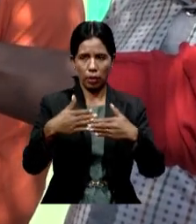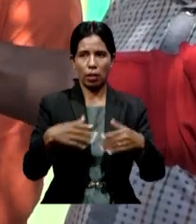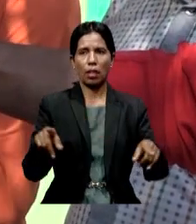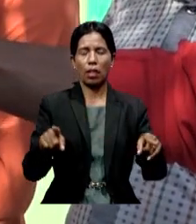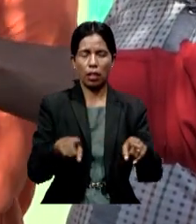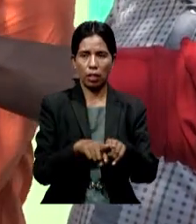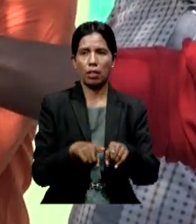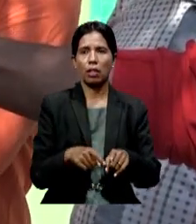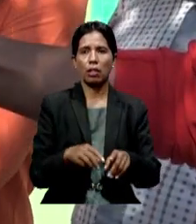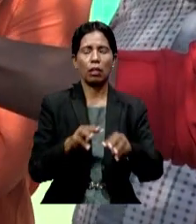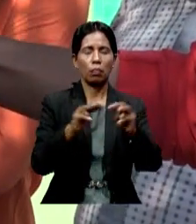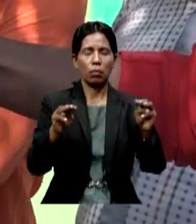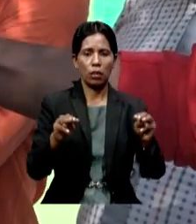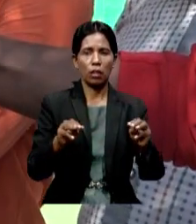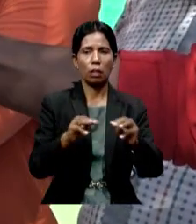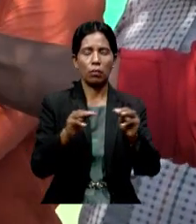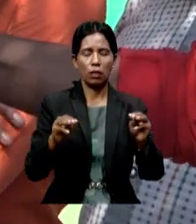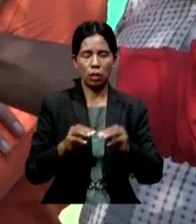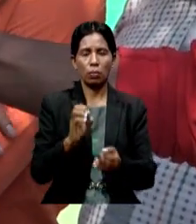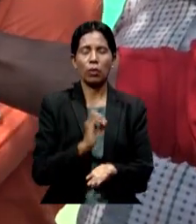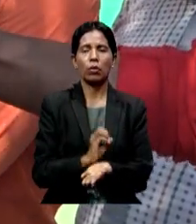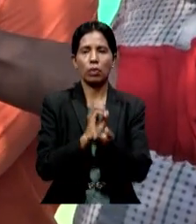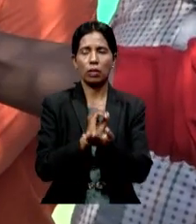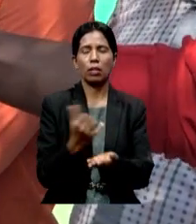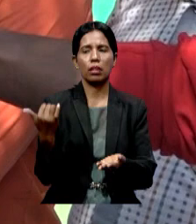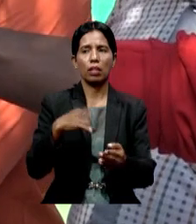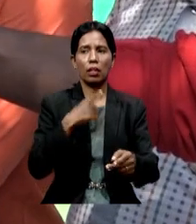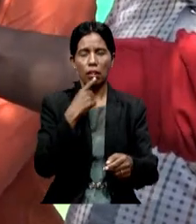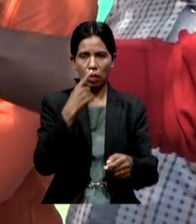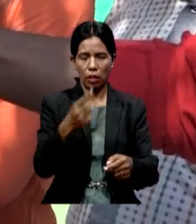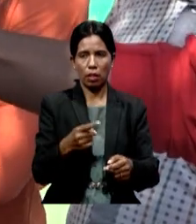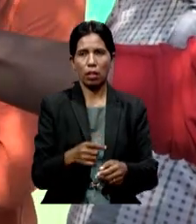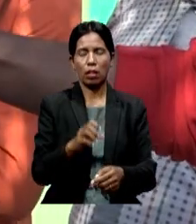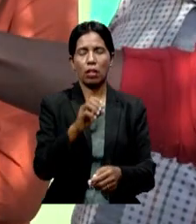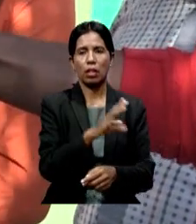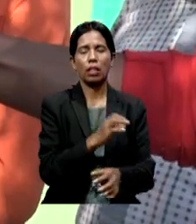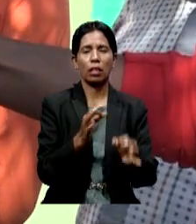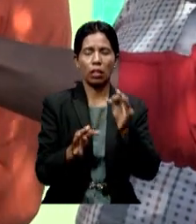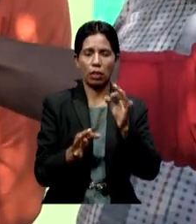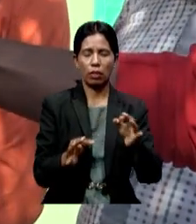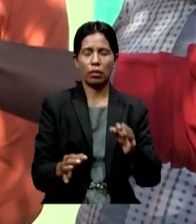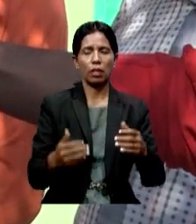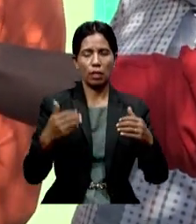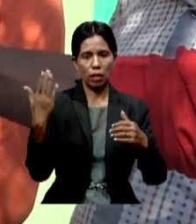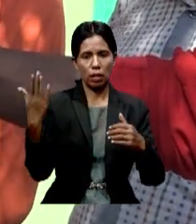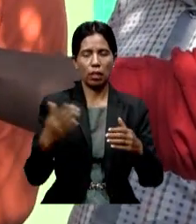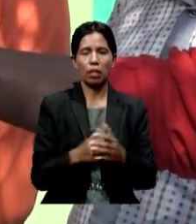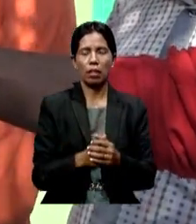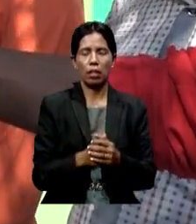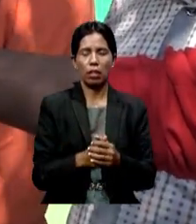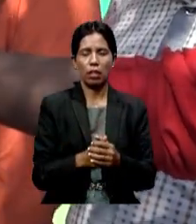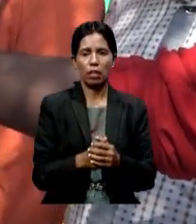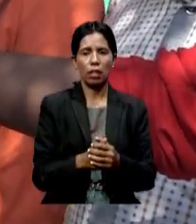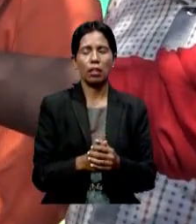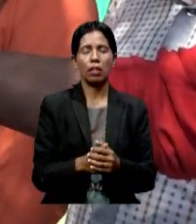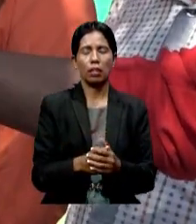si municipio kusi neba sira di handet anesang karik buat rumah kontesi bay Emmanuel Koe o Intan